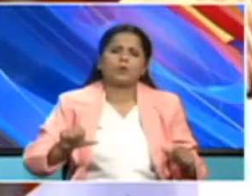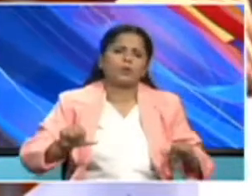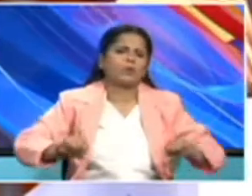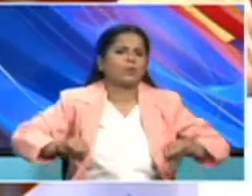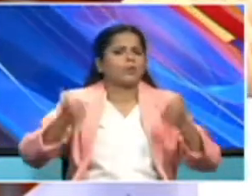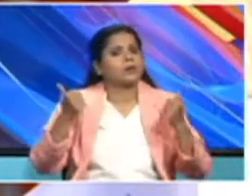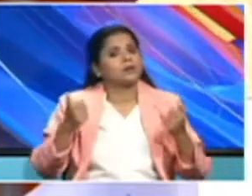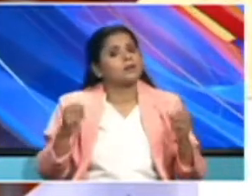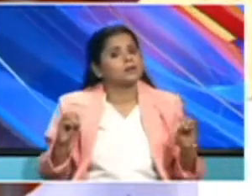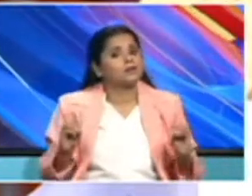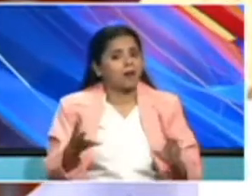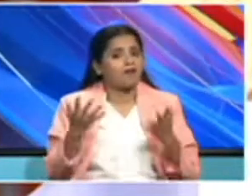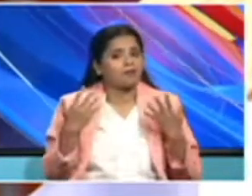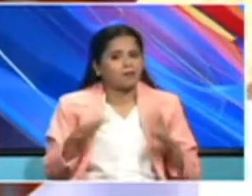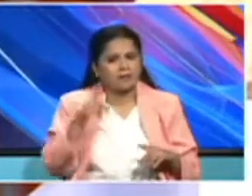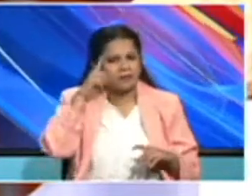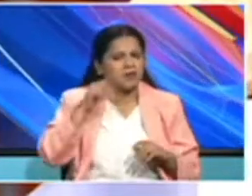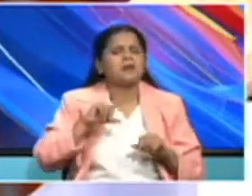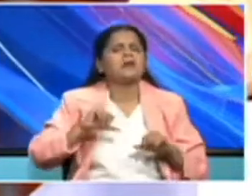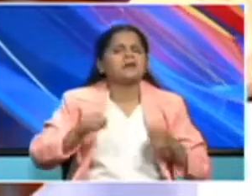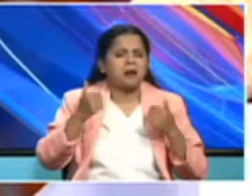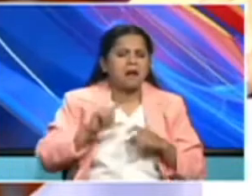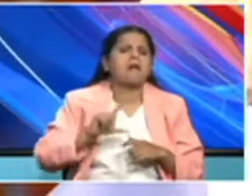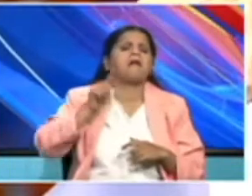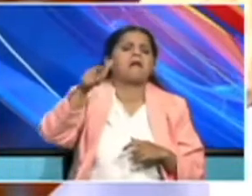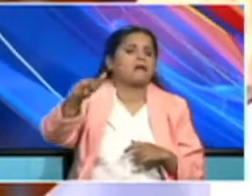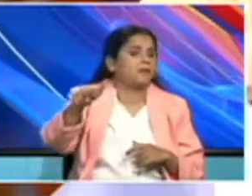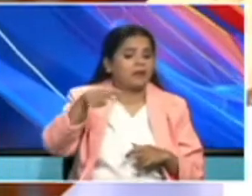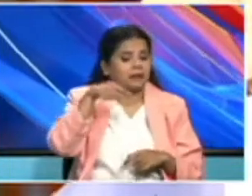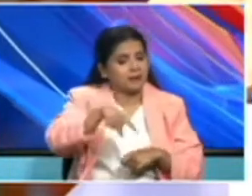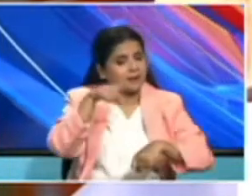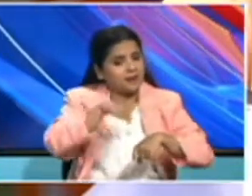की शुरुआत भी हो गई।